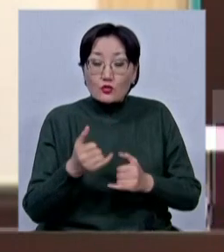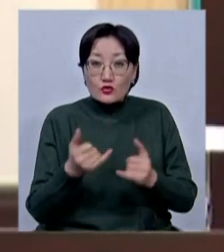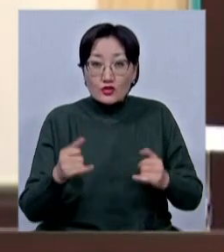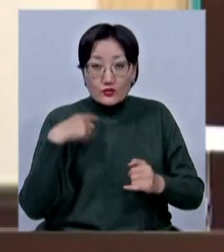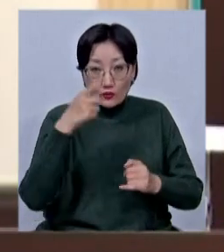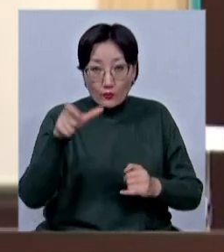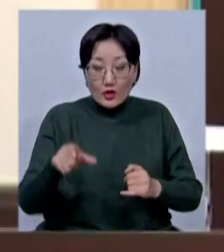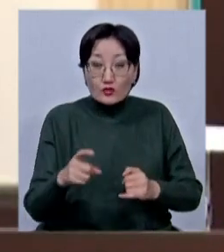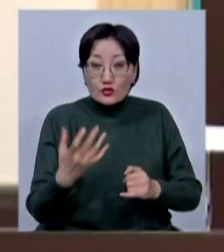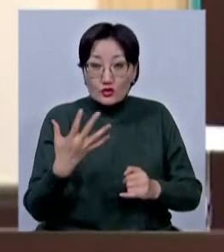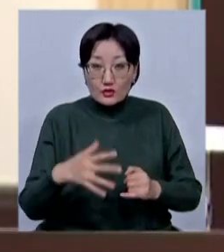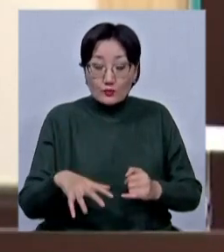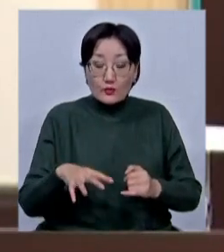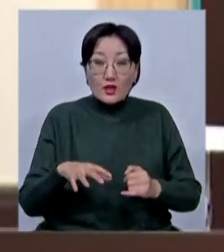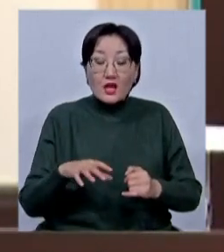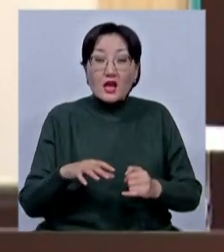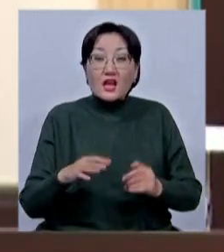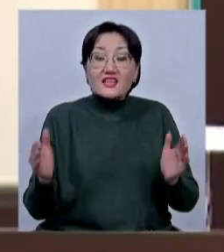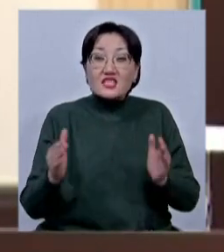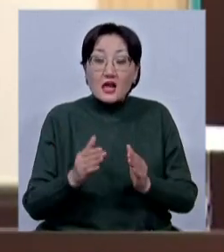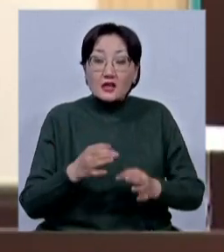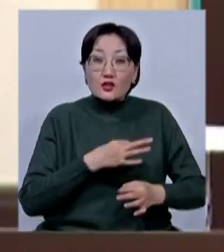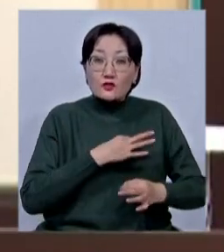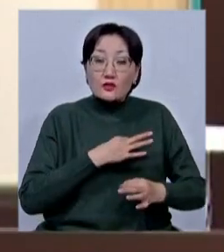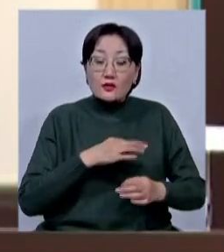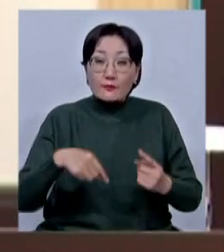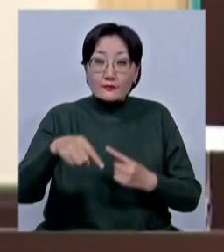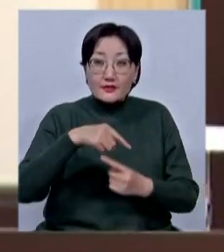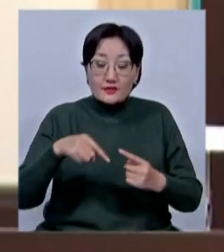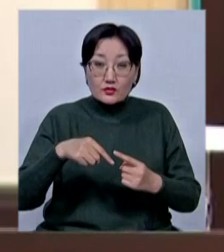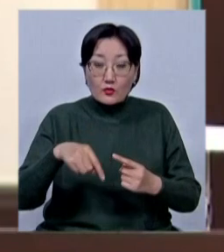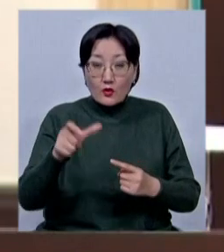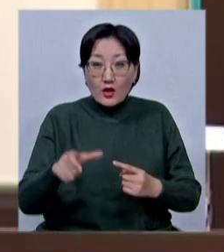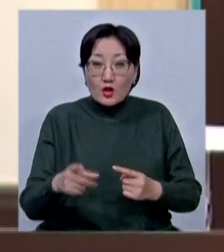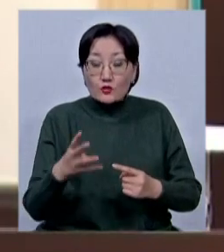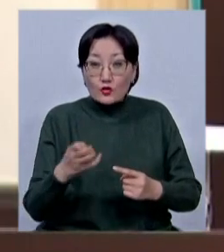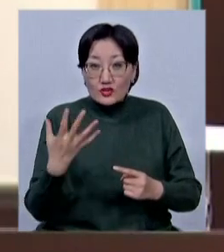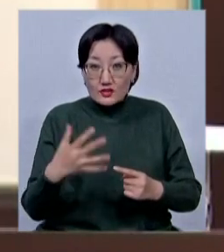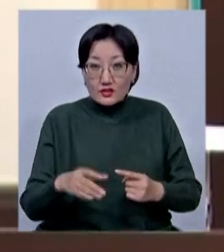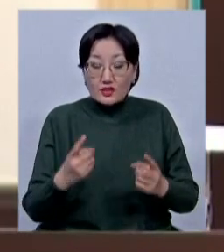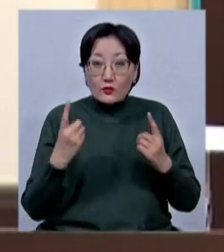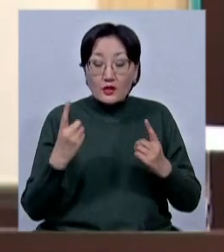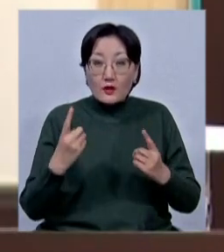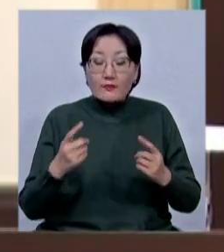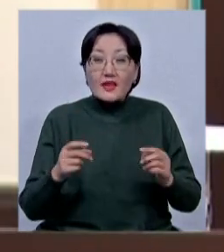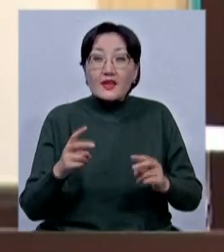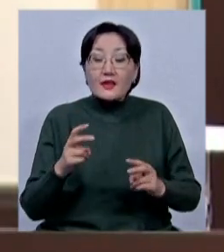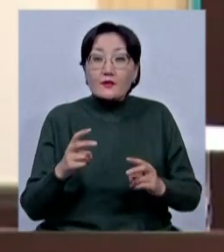тұлғаларға 150, шағын кәсіпкерлік субъектілеріне 450, ірі